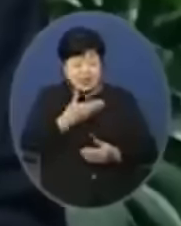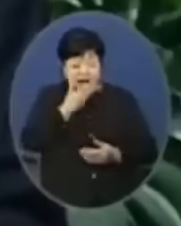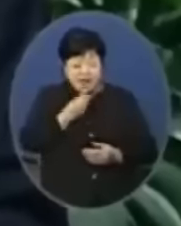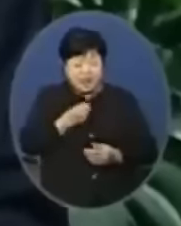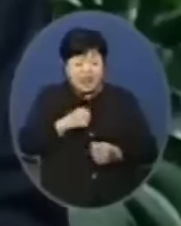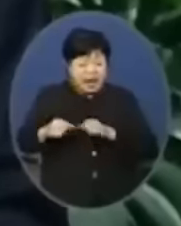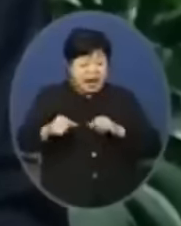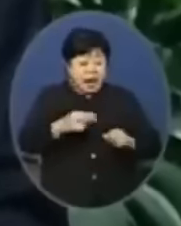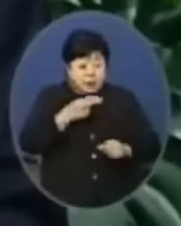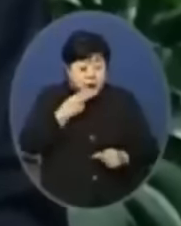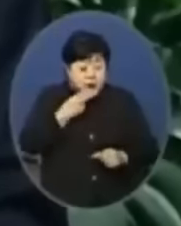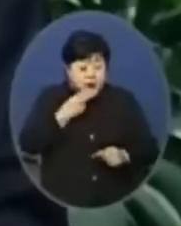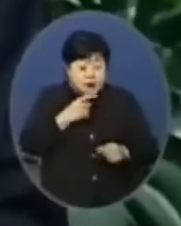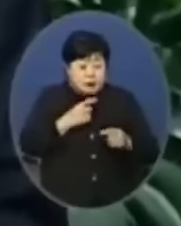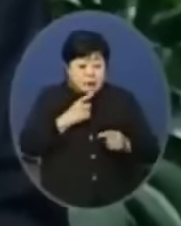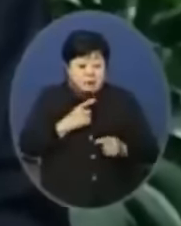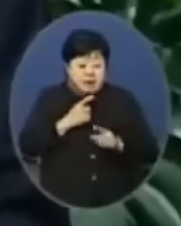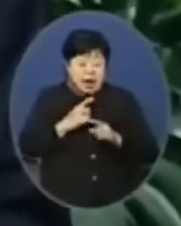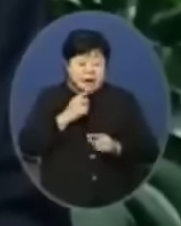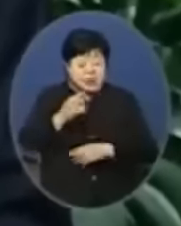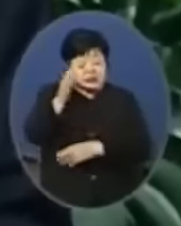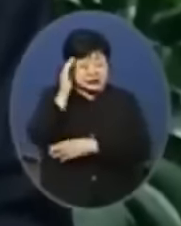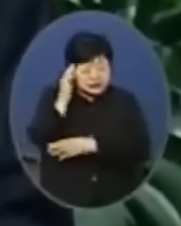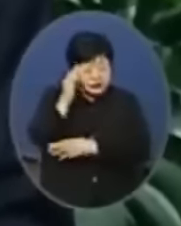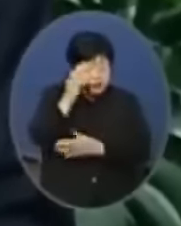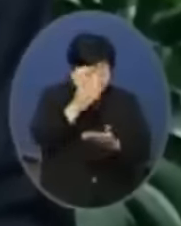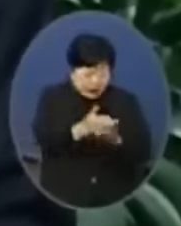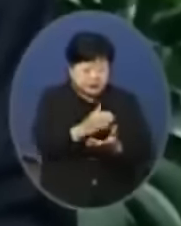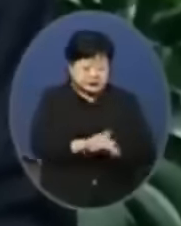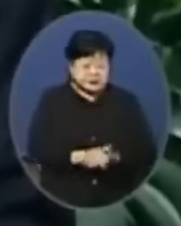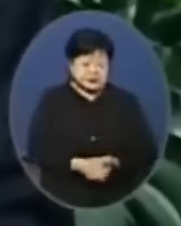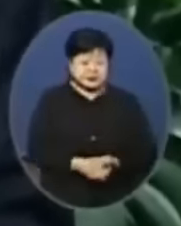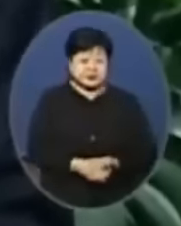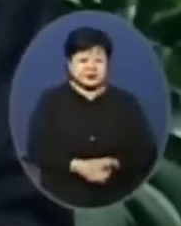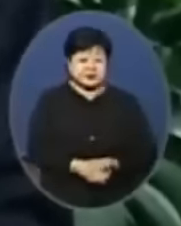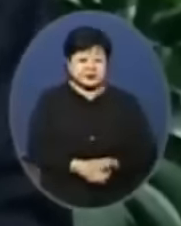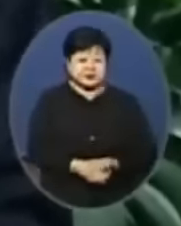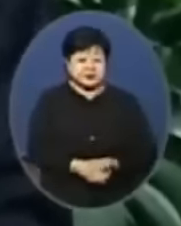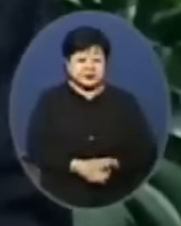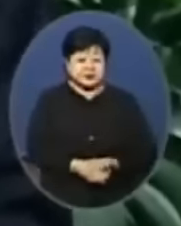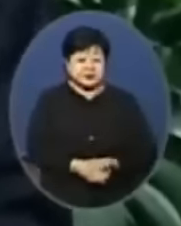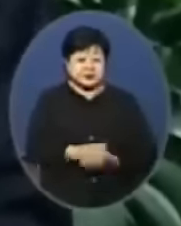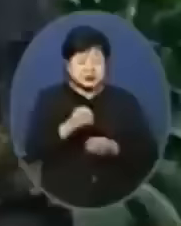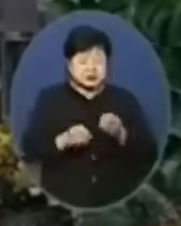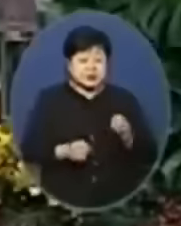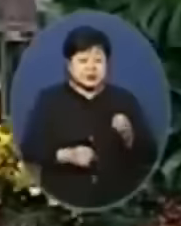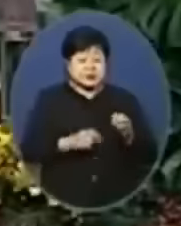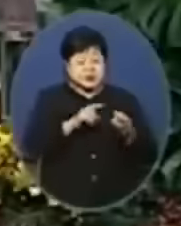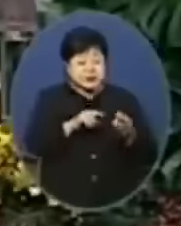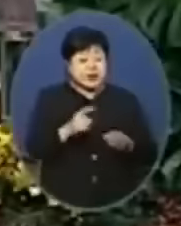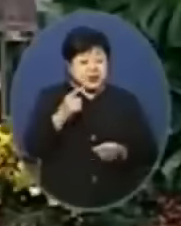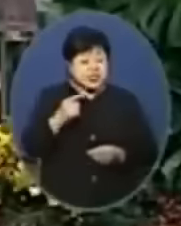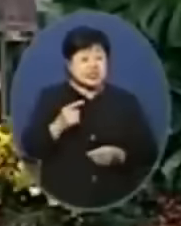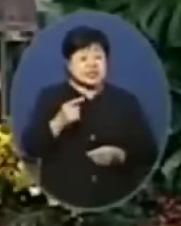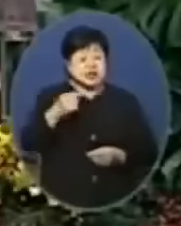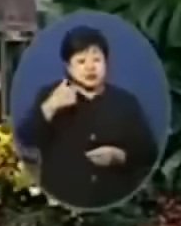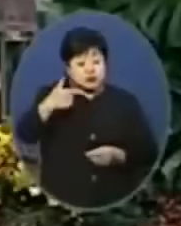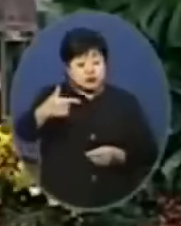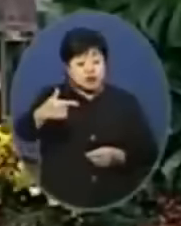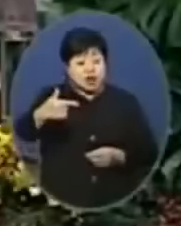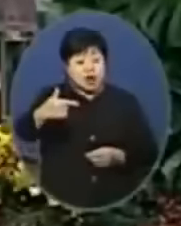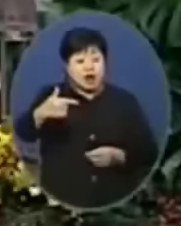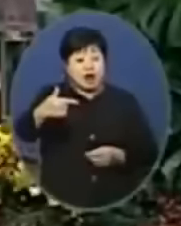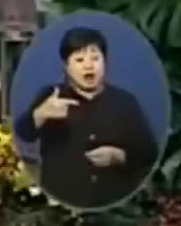없는 말만 가진 복음 증거를 하지 말아야 되는 것입니다. 시편 23편 1절로 6절이 얼마나